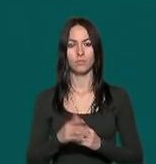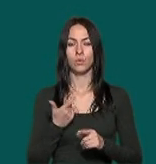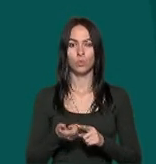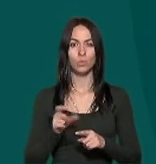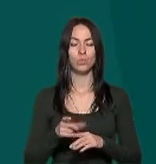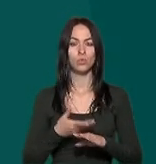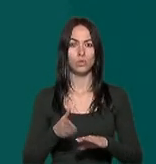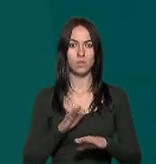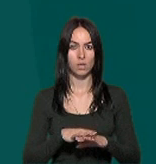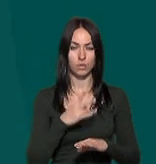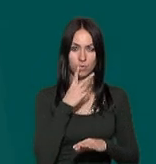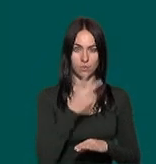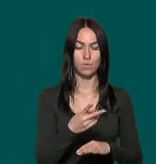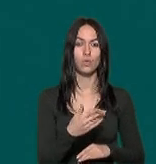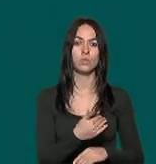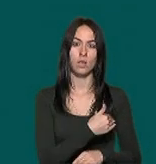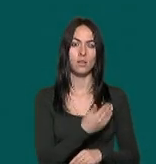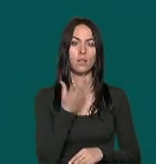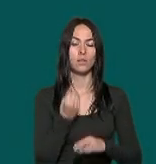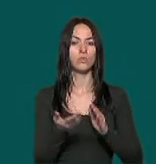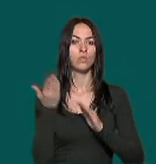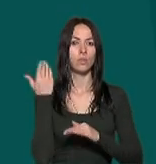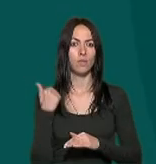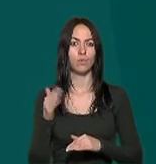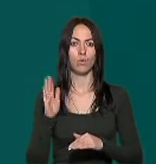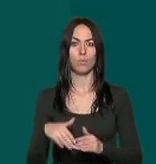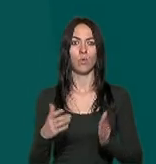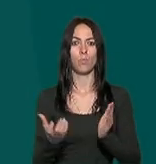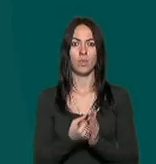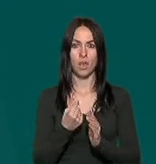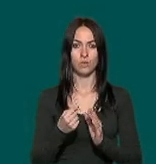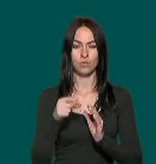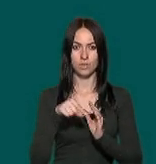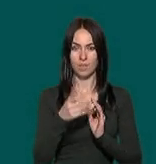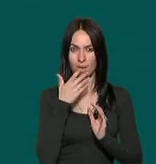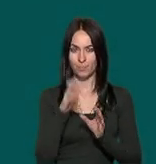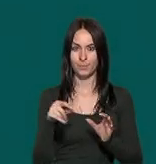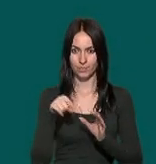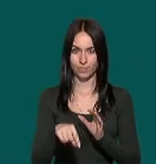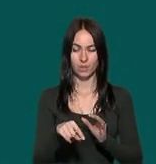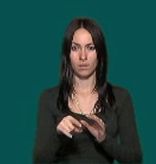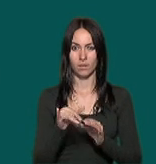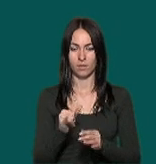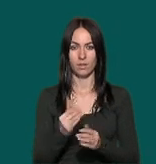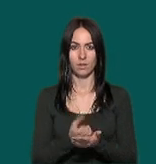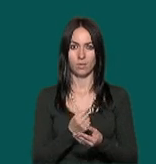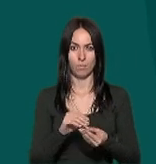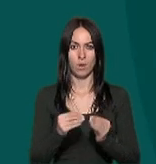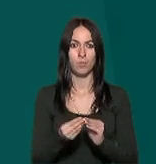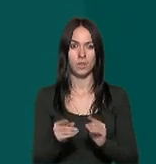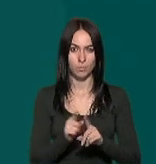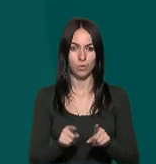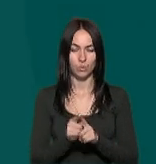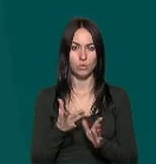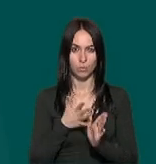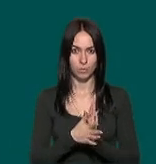прогнозувати. Тобто, хотіли ще давно, потім знайшли камеру тепловиків і от застряли на місяць дополнительний,